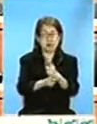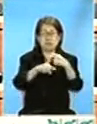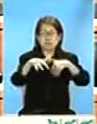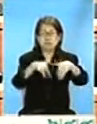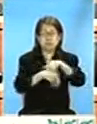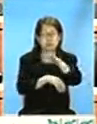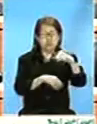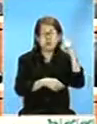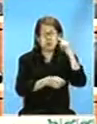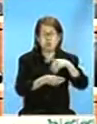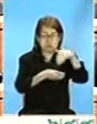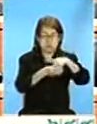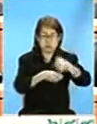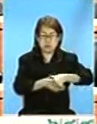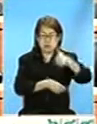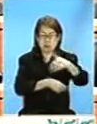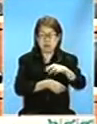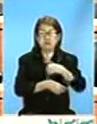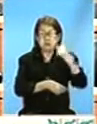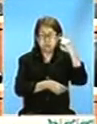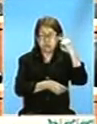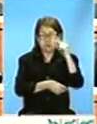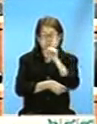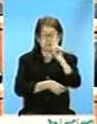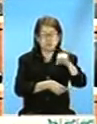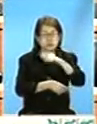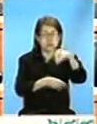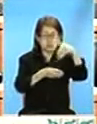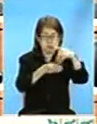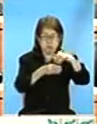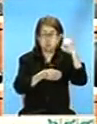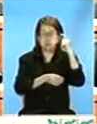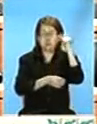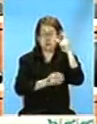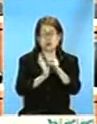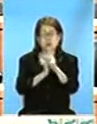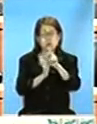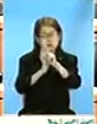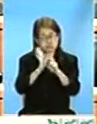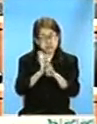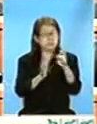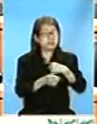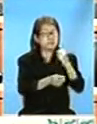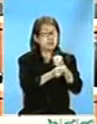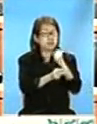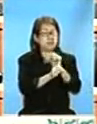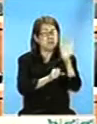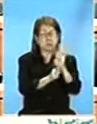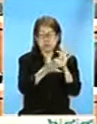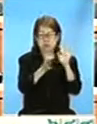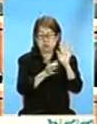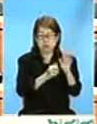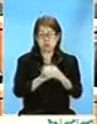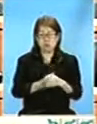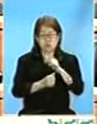การเลือกตั้งมาครับท่านประธานครับพวกเราทุกคนเข้าใจในกติกานี้ถ้าท่านไม่เขียนเป็นเรื่องของท่านนะครับและอย่าโทษคน